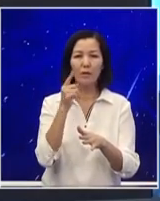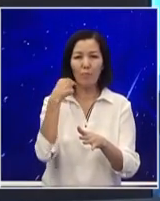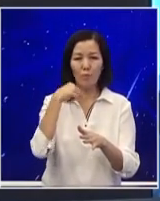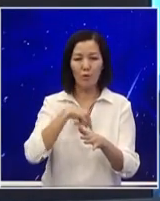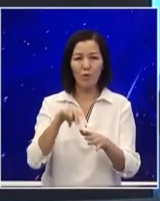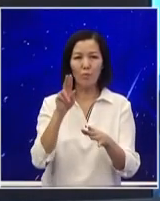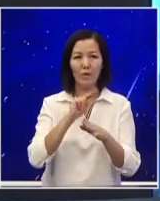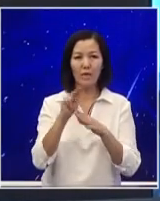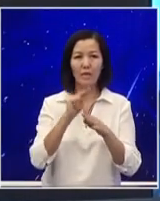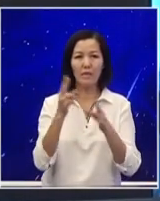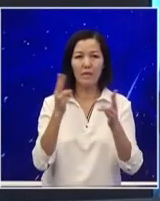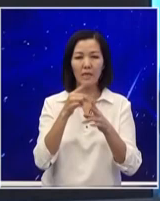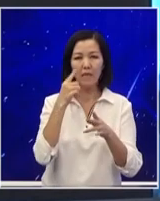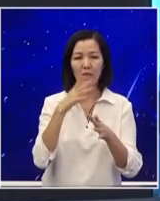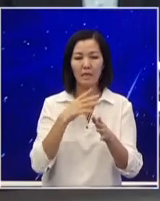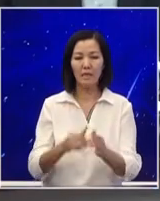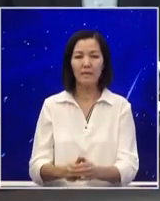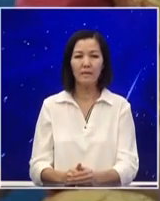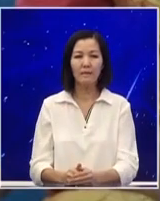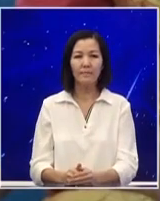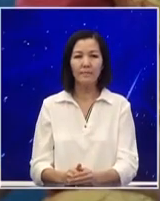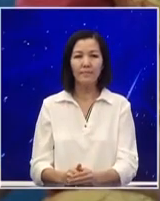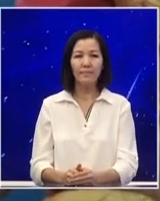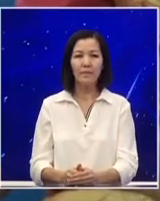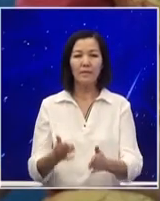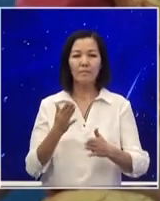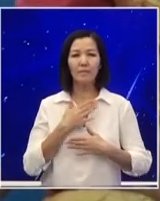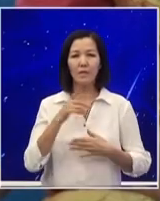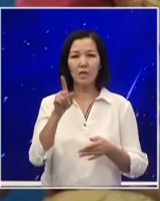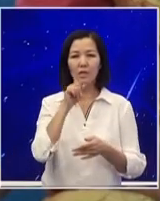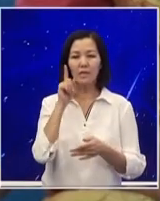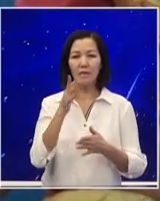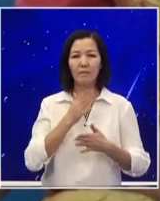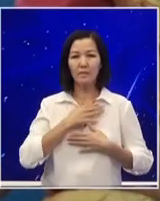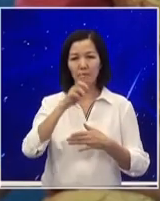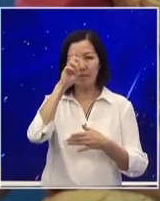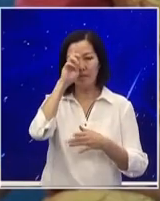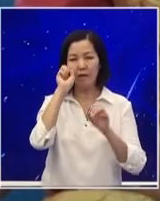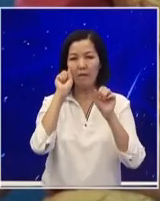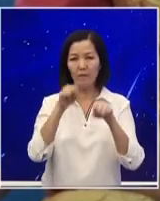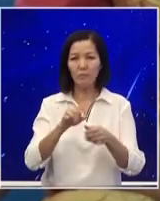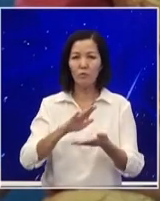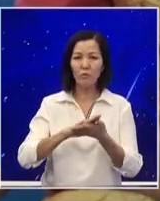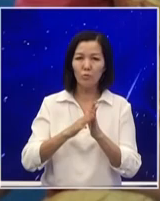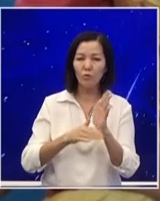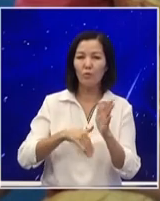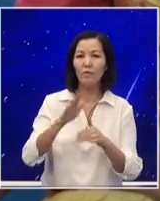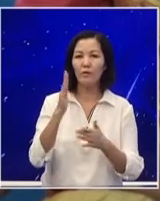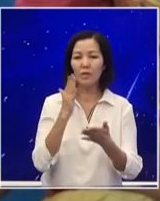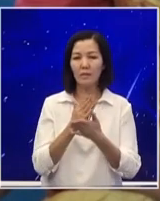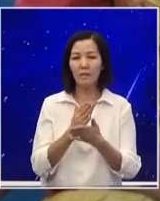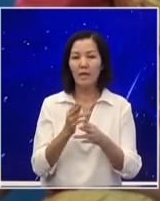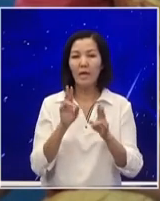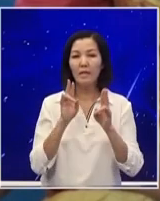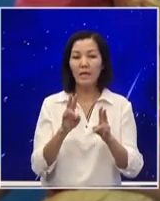бойына сіңіру керектігін айтты. Бізге жастарға біз мемлекет көп мүмкіндіктерді береді. Ол мүмкіндіктерді тек